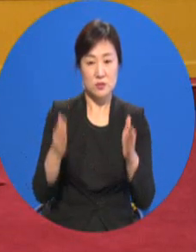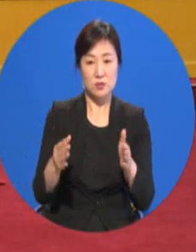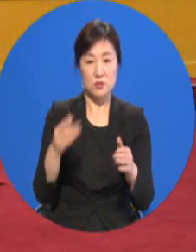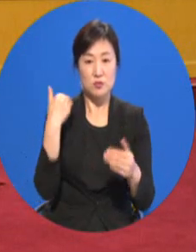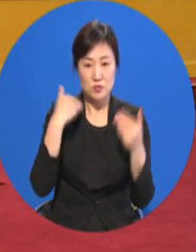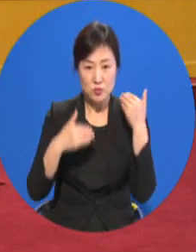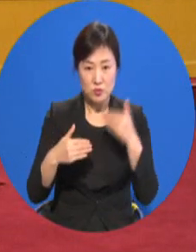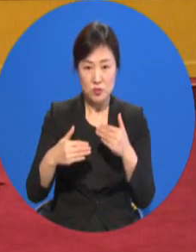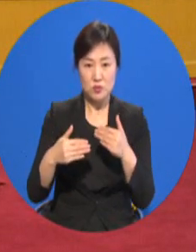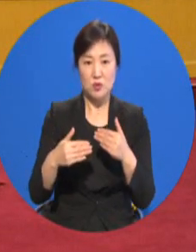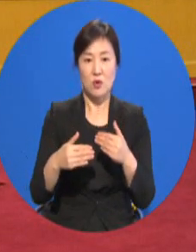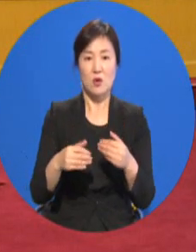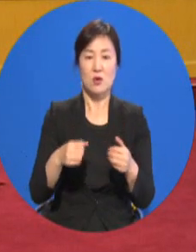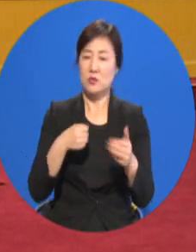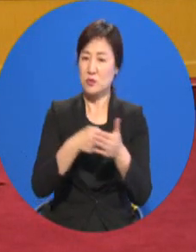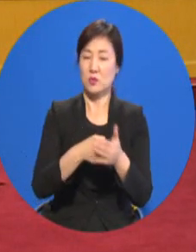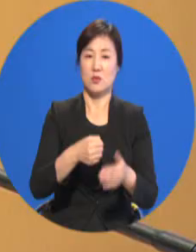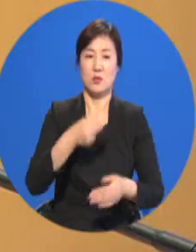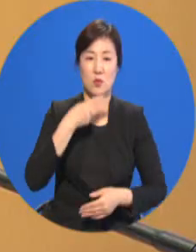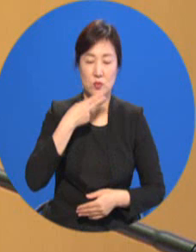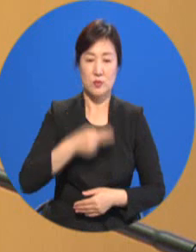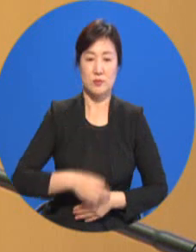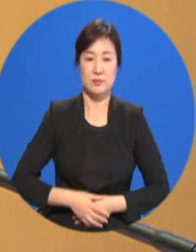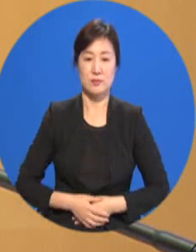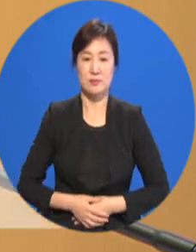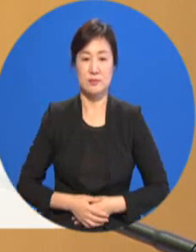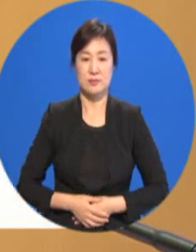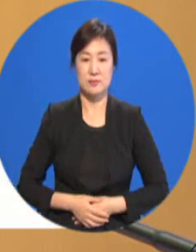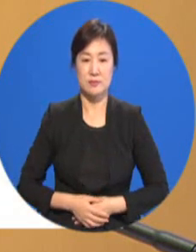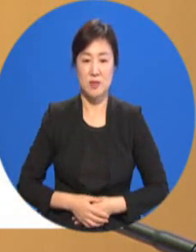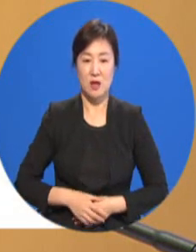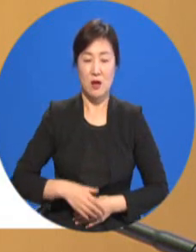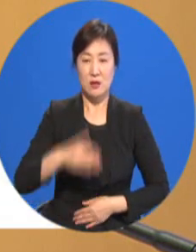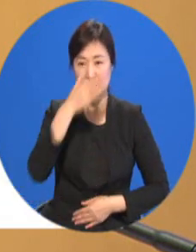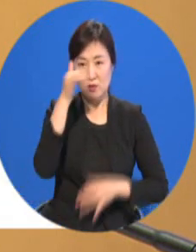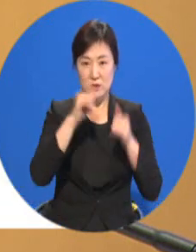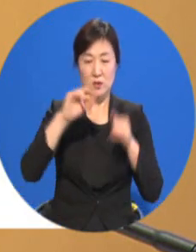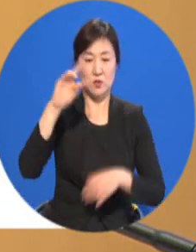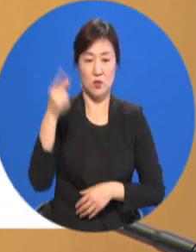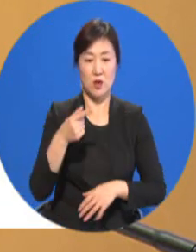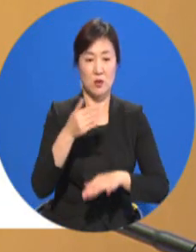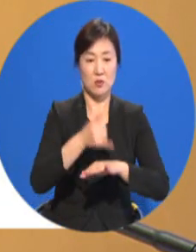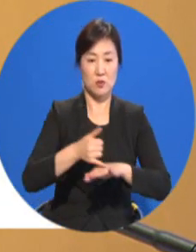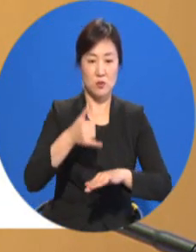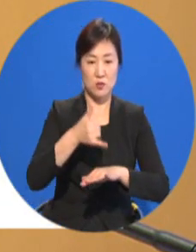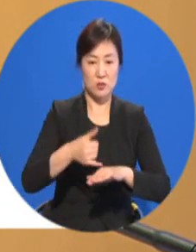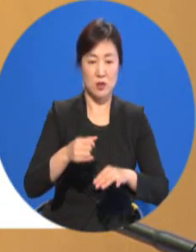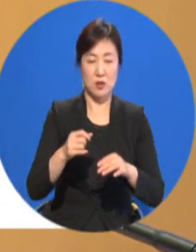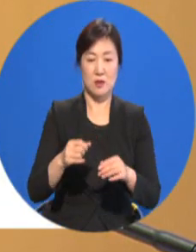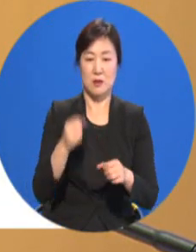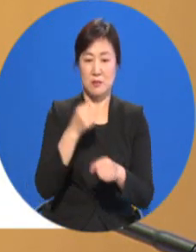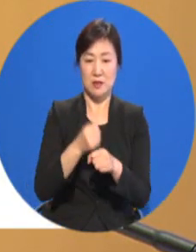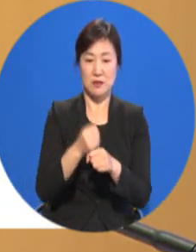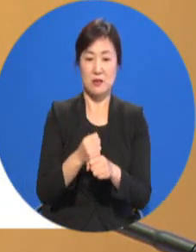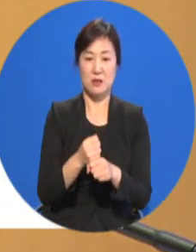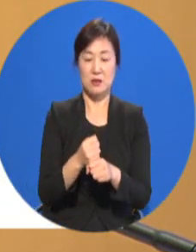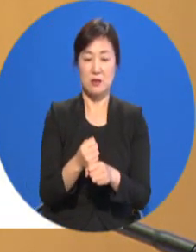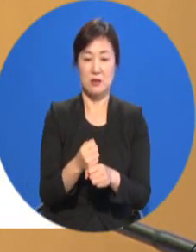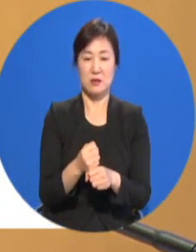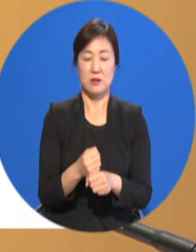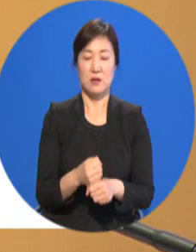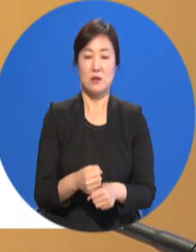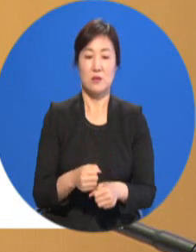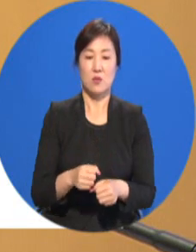경영체의 경영주로 한정지었습니다. 청년이 돌아오는 농촌을 만들기는커녕 청년을 농업의 주체에서